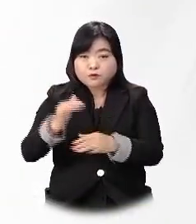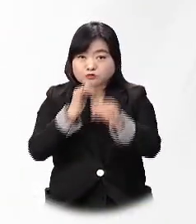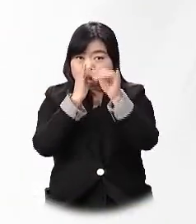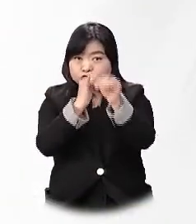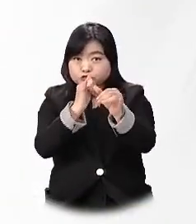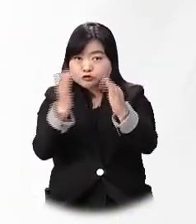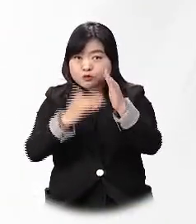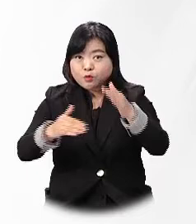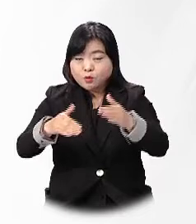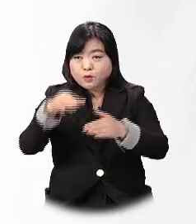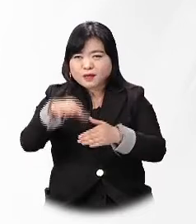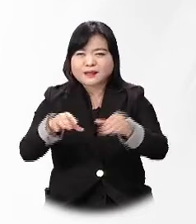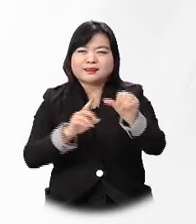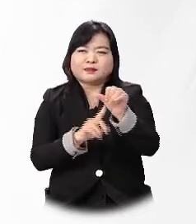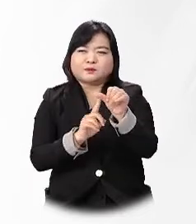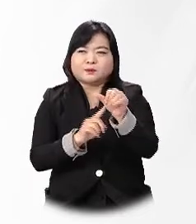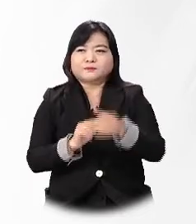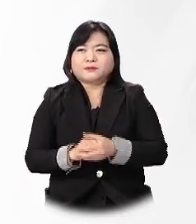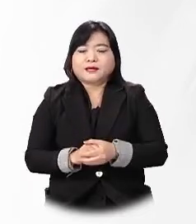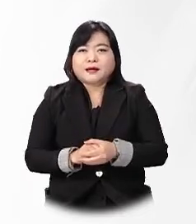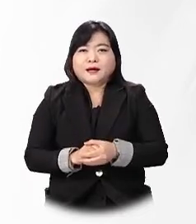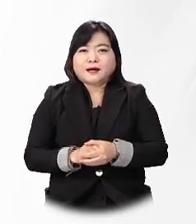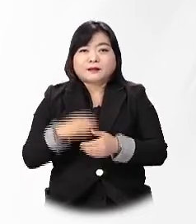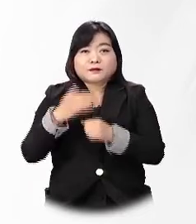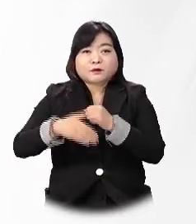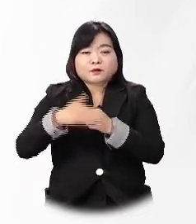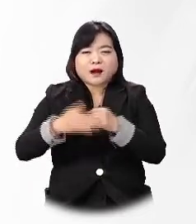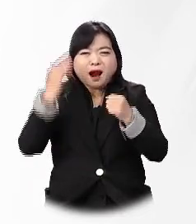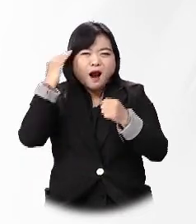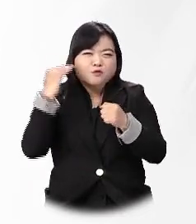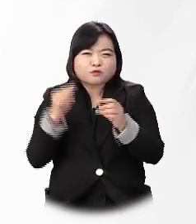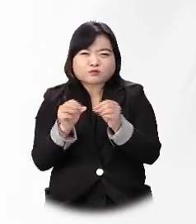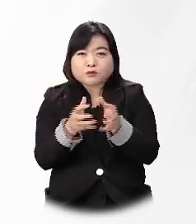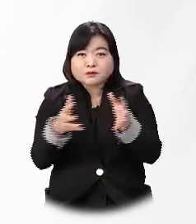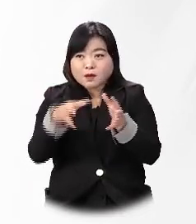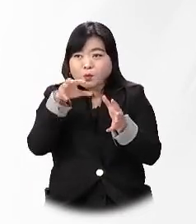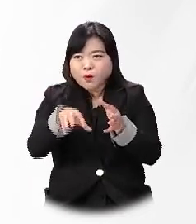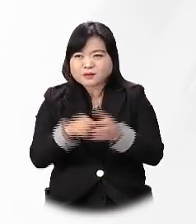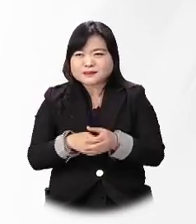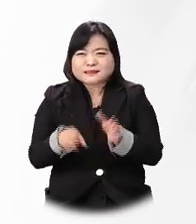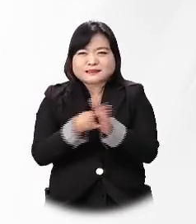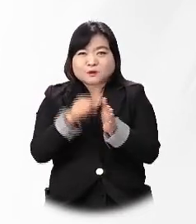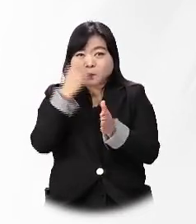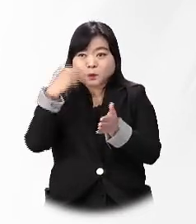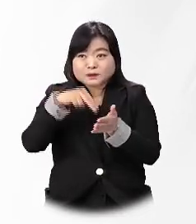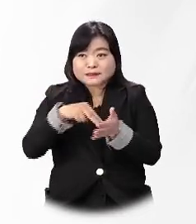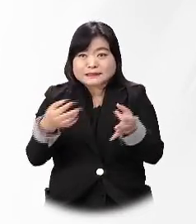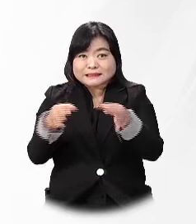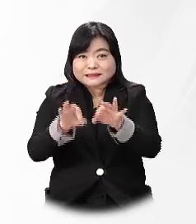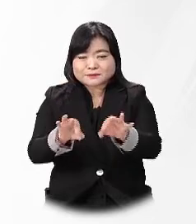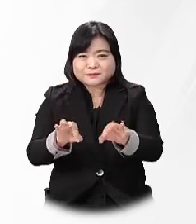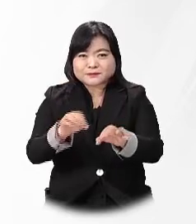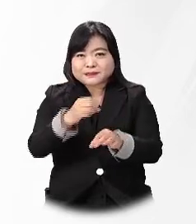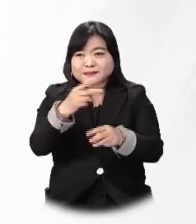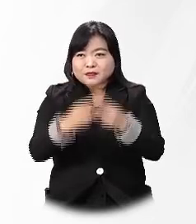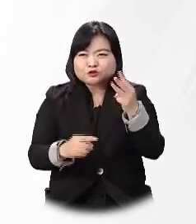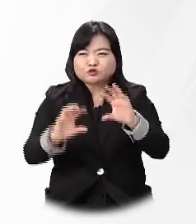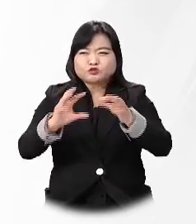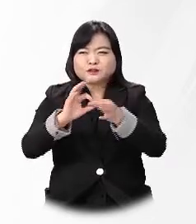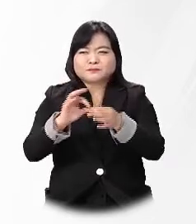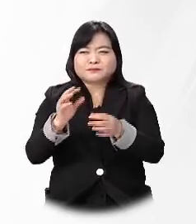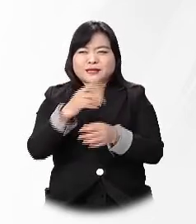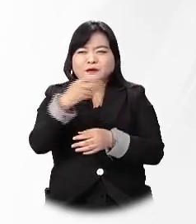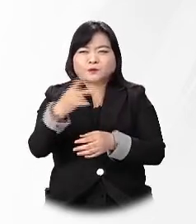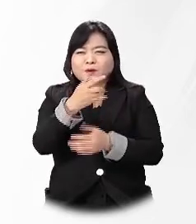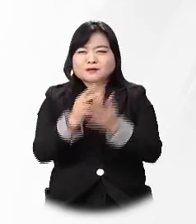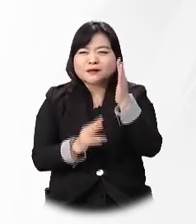받은 공공기관은 5곳입니다. 대구에 있는 한국부동산원과 신용보증기금, 상주의